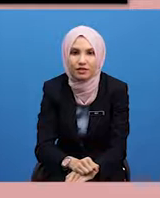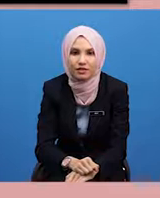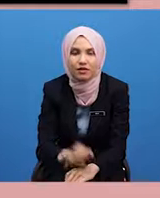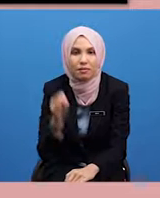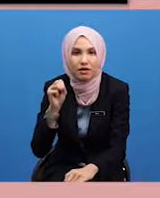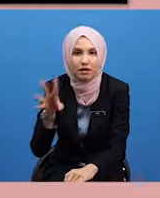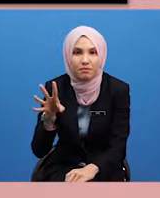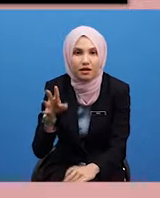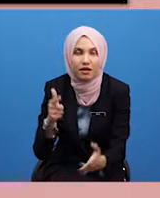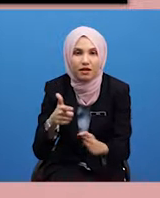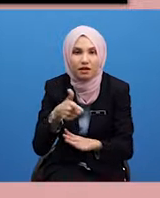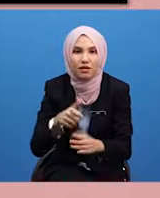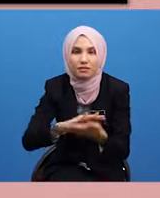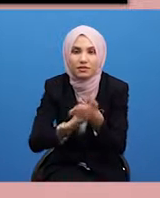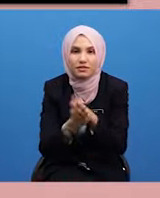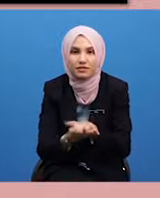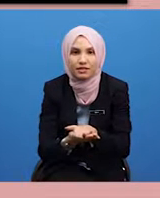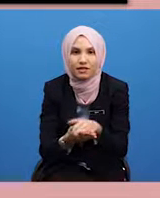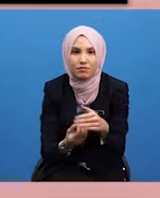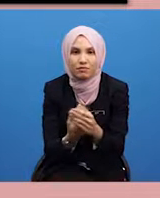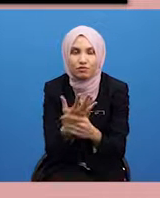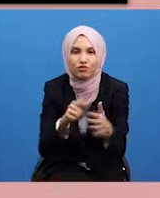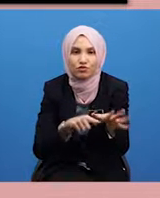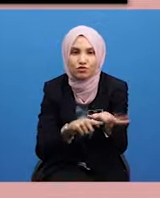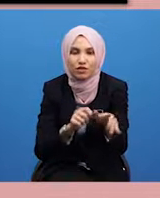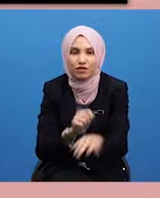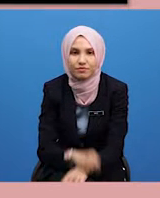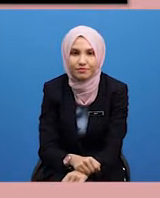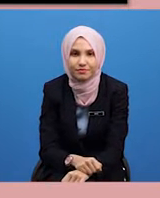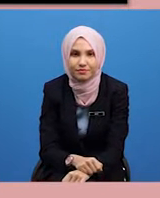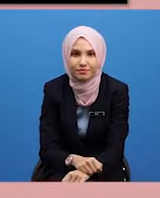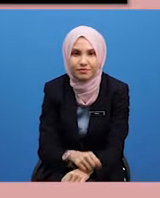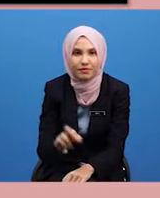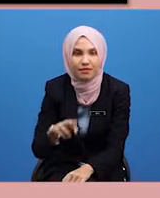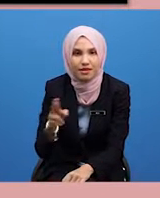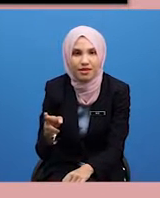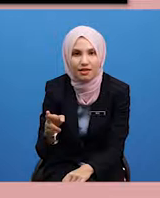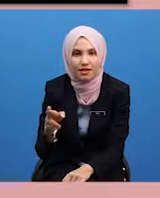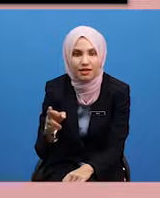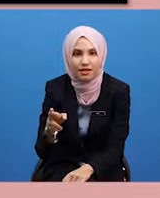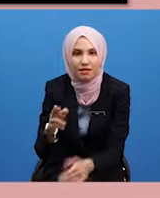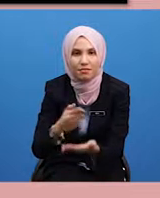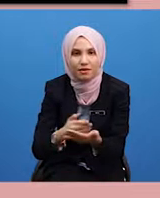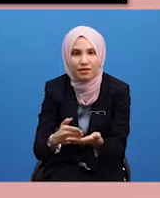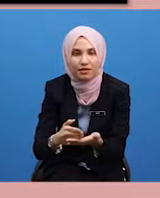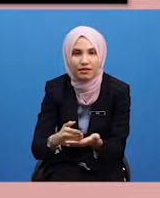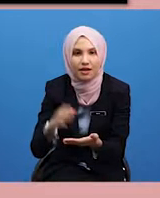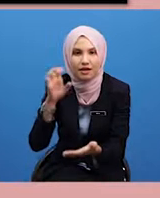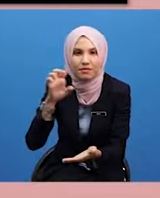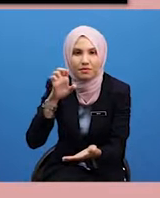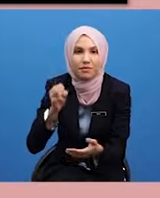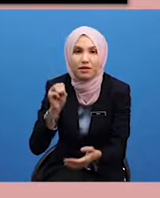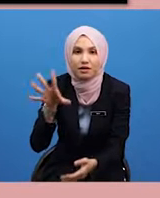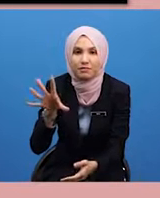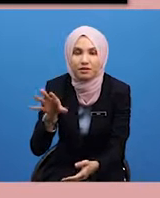berkembang lalu menjadi pucuk daun. Radikel ialah bahagian embrio yang